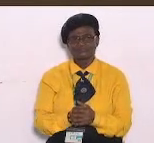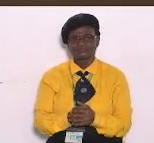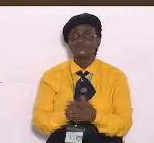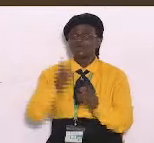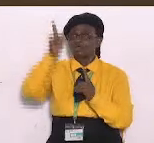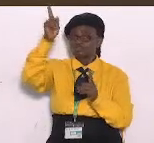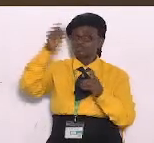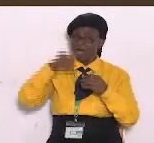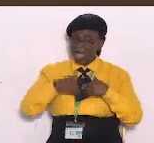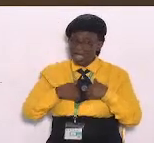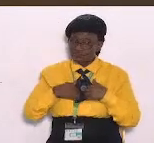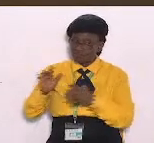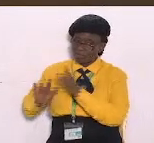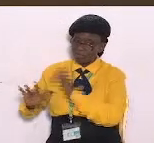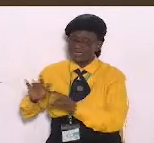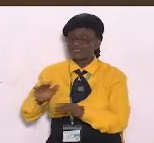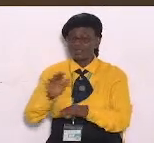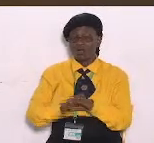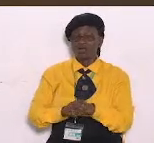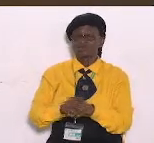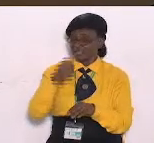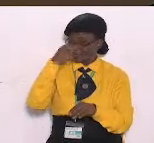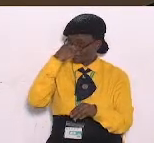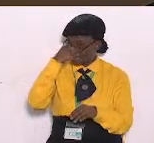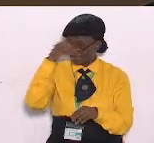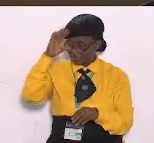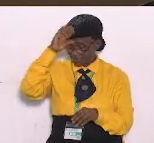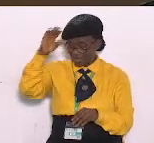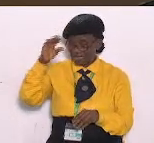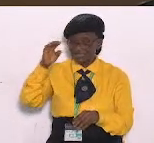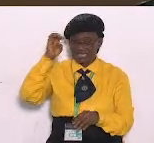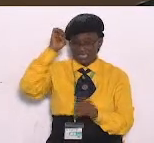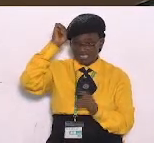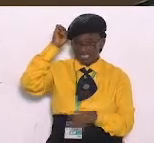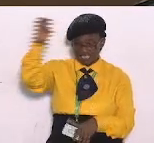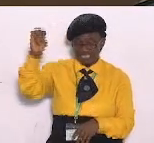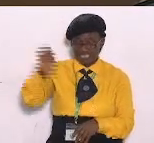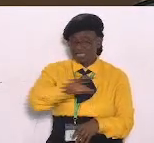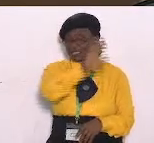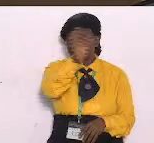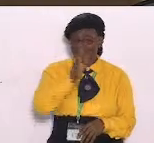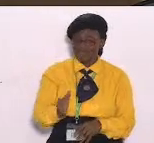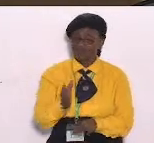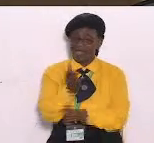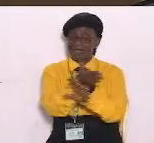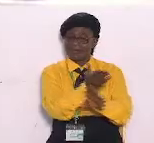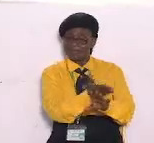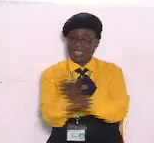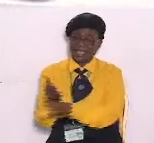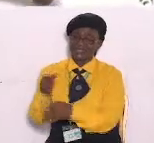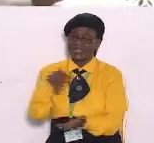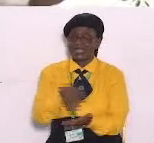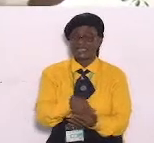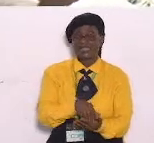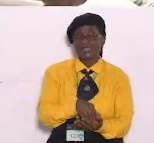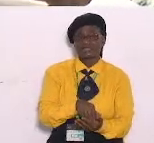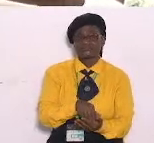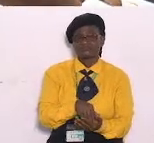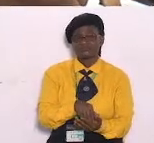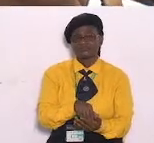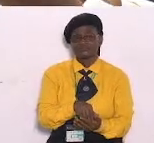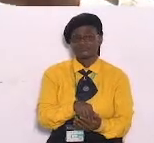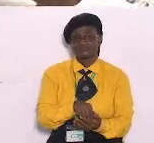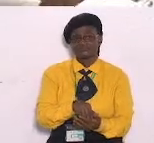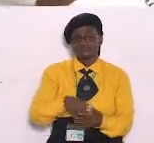plus tu avais eu miséricorde sur le l'aveugle mendien et il n'a jamais